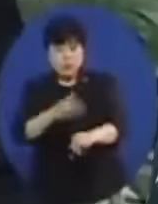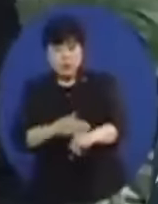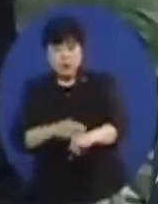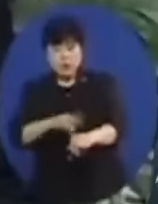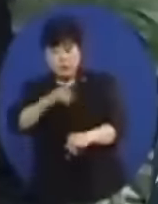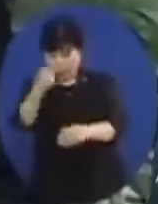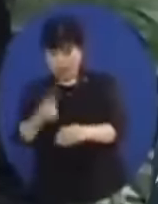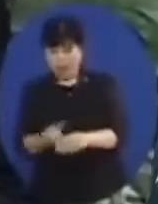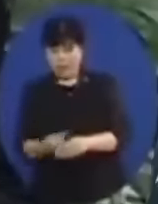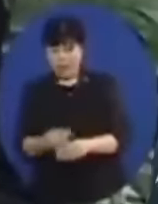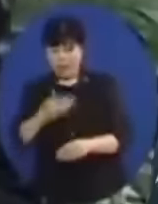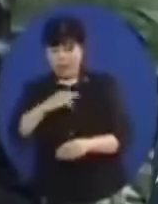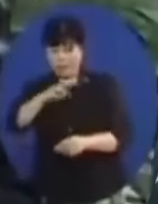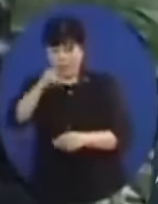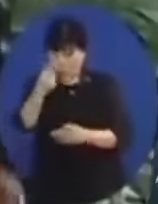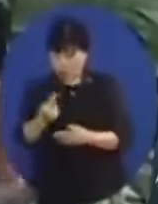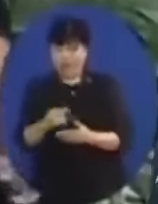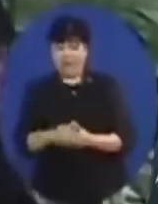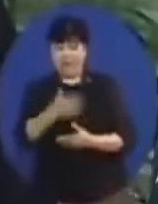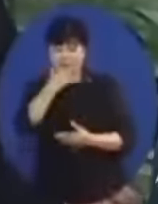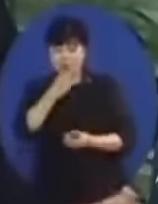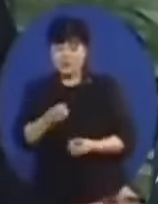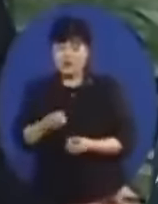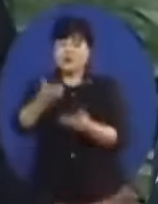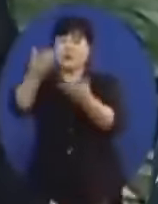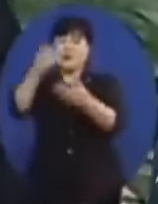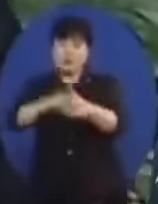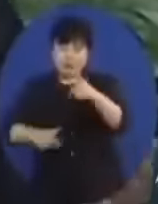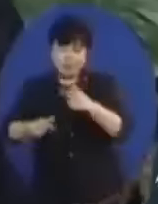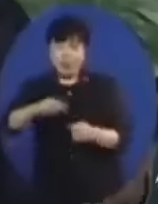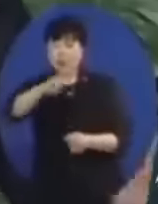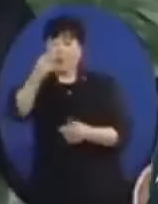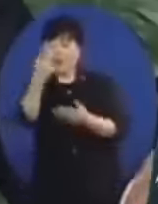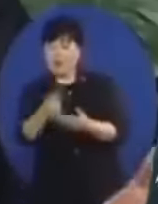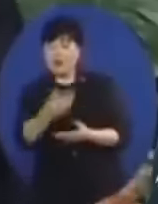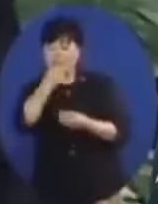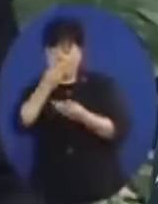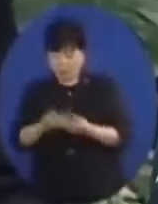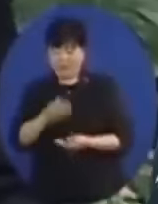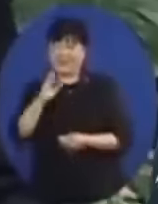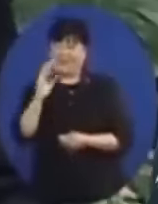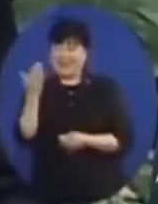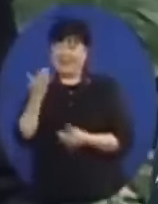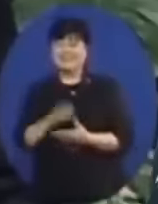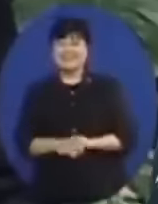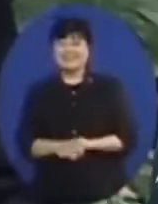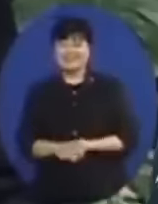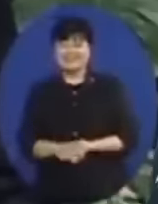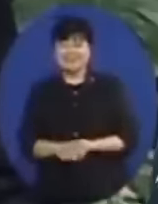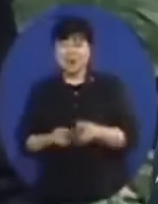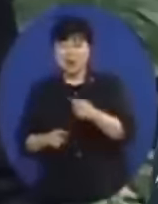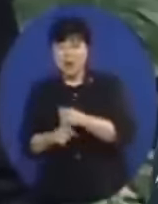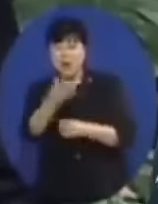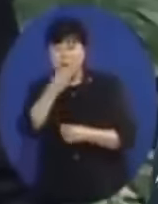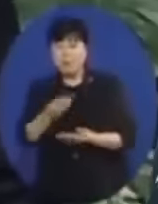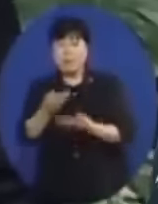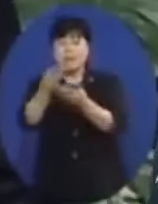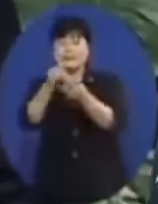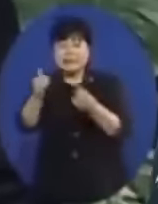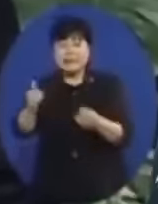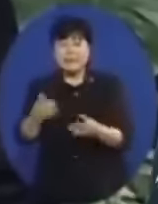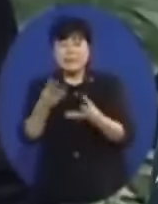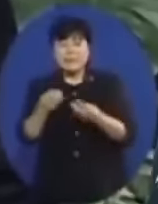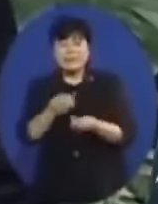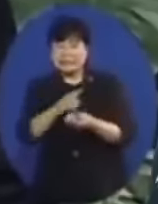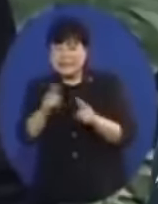사람에게 돌아와요. 그러므로 여러분이 복을 많이 빌수록 여러분이 복을 많이 받습니다. 왜냐? 복 받을 만한 사람이 별로